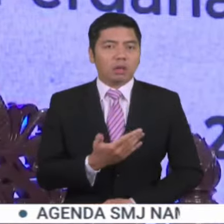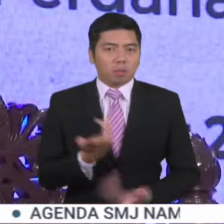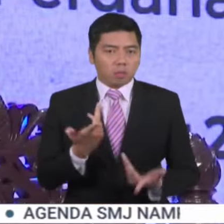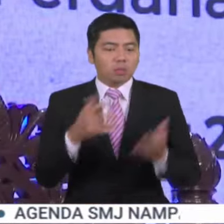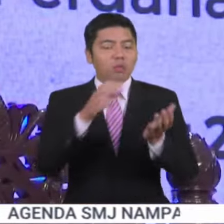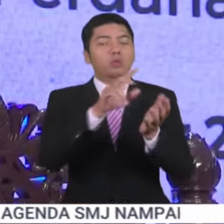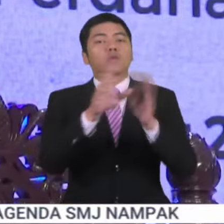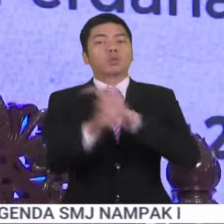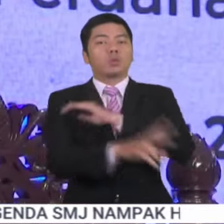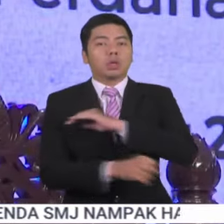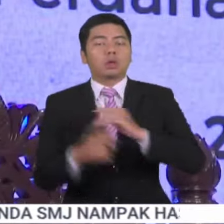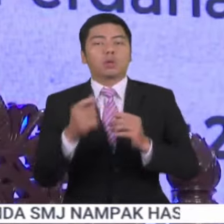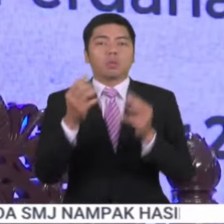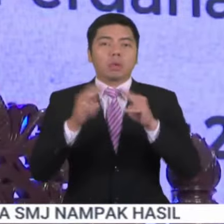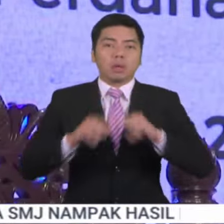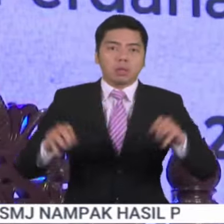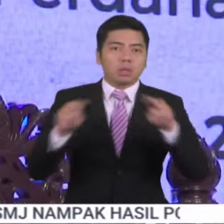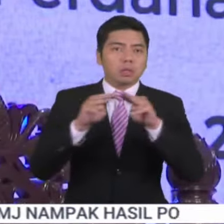boleh.